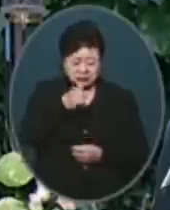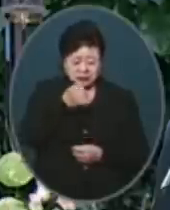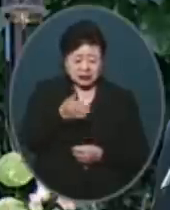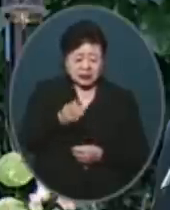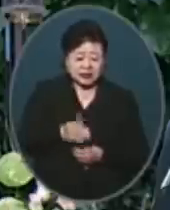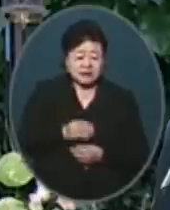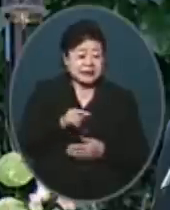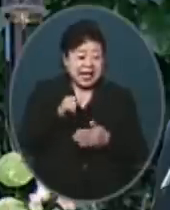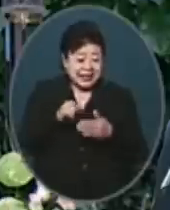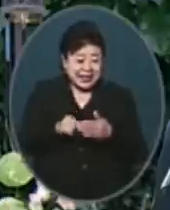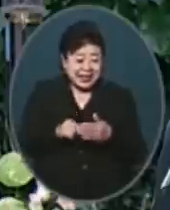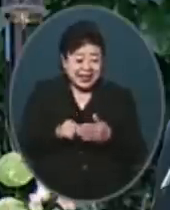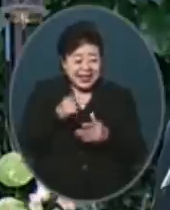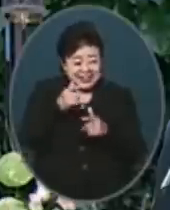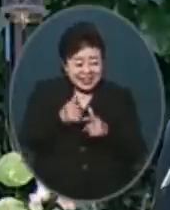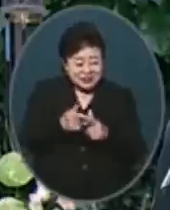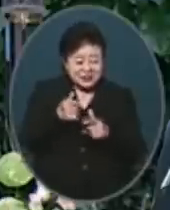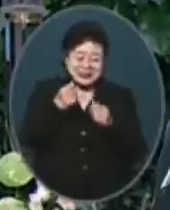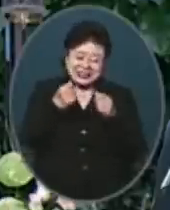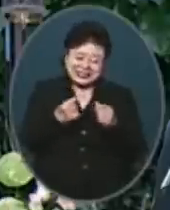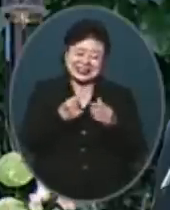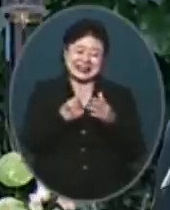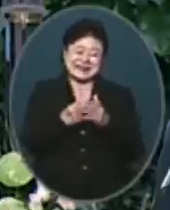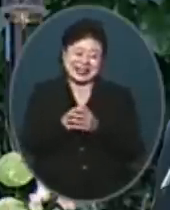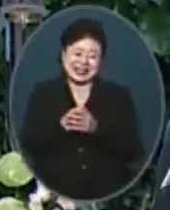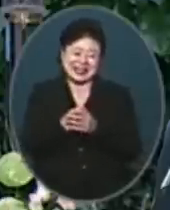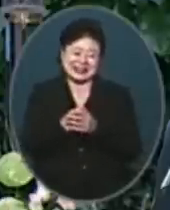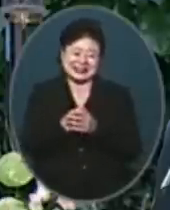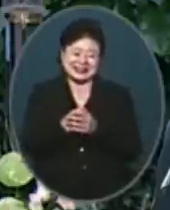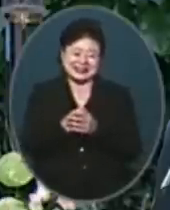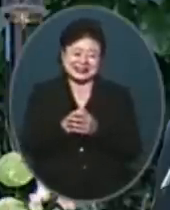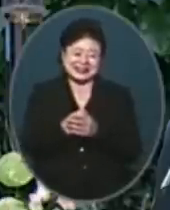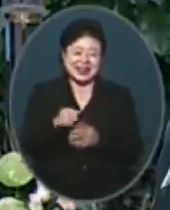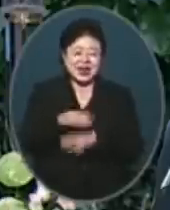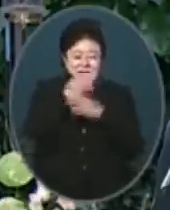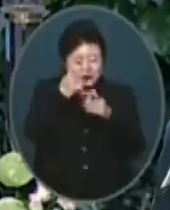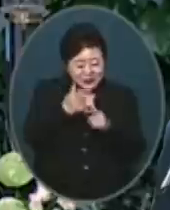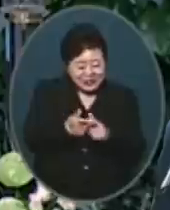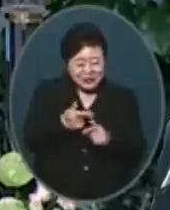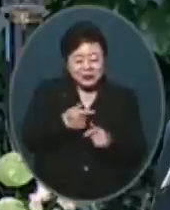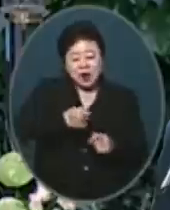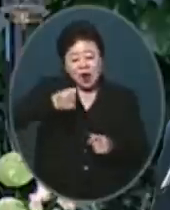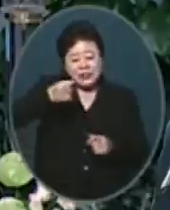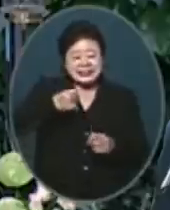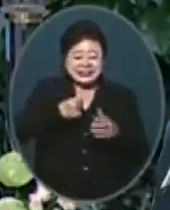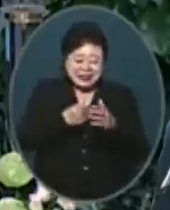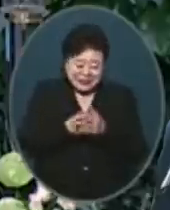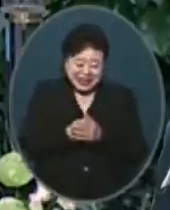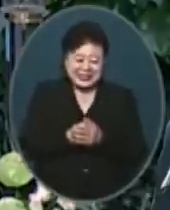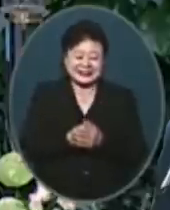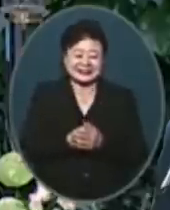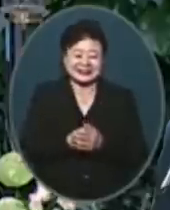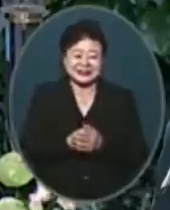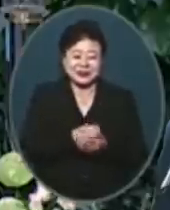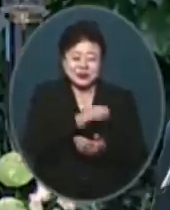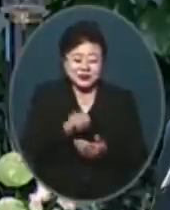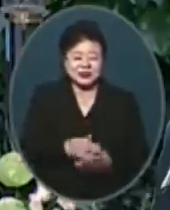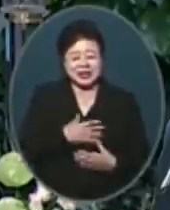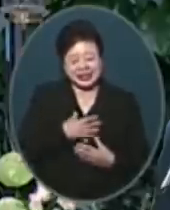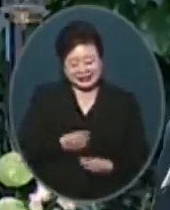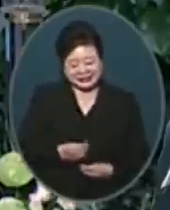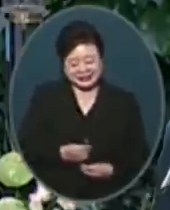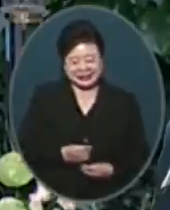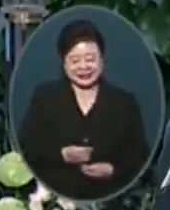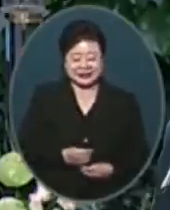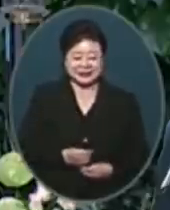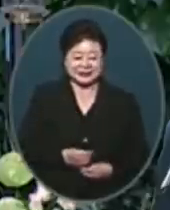그러나 우리 안에 예수님이 계시면 모두 예수님 것임으로 우리는 안심하고